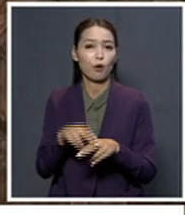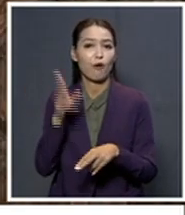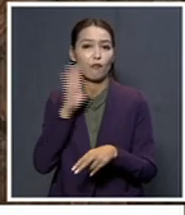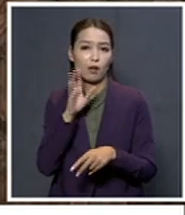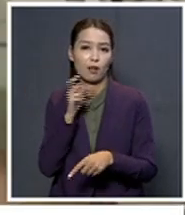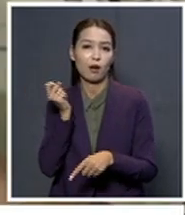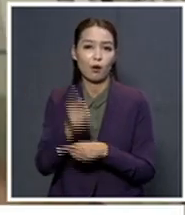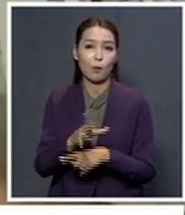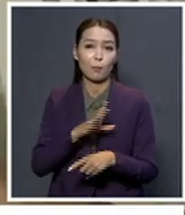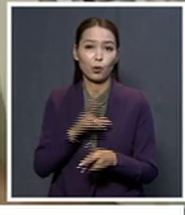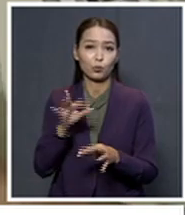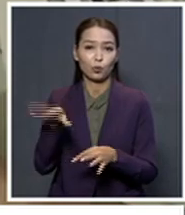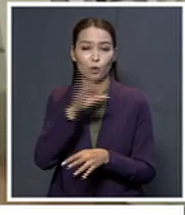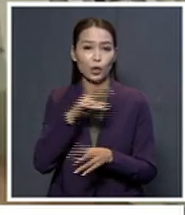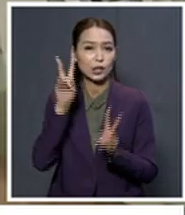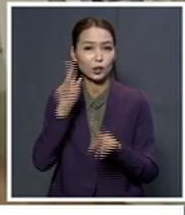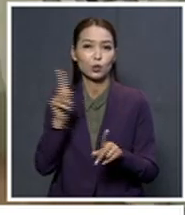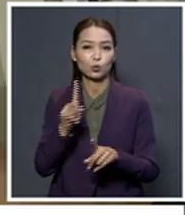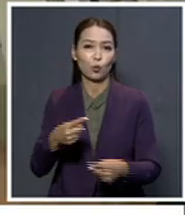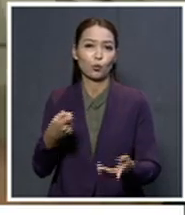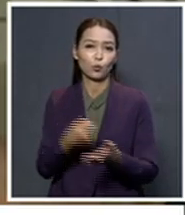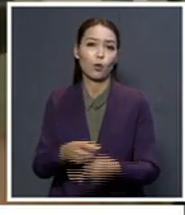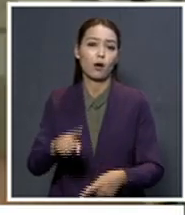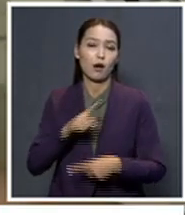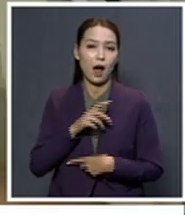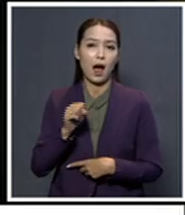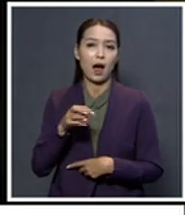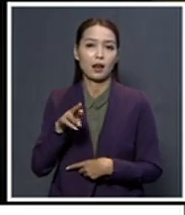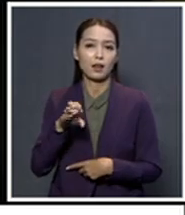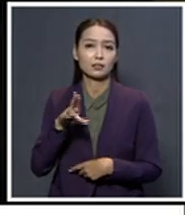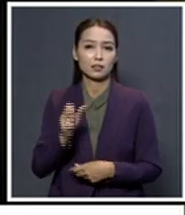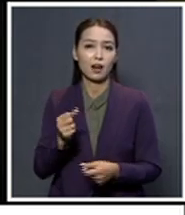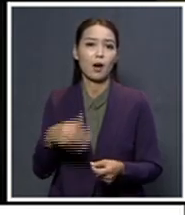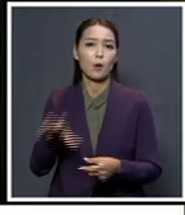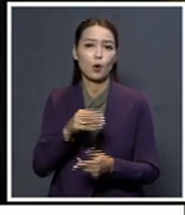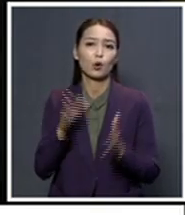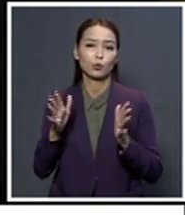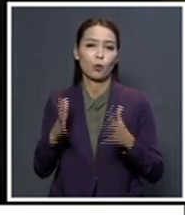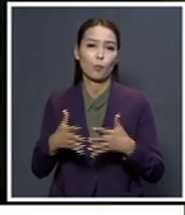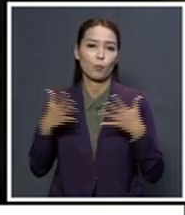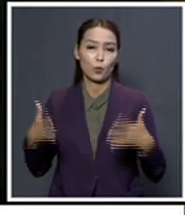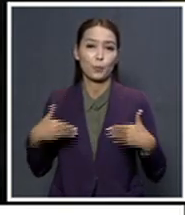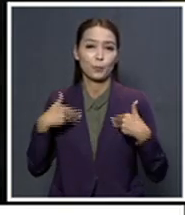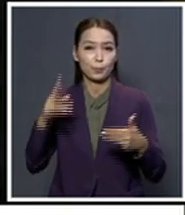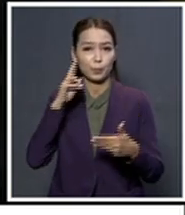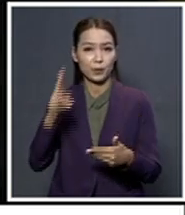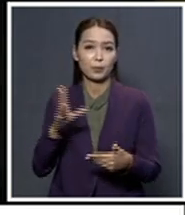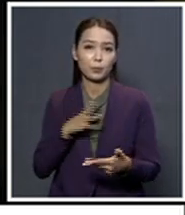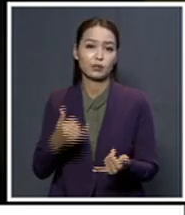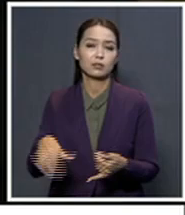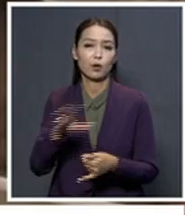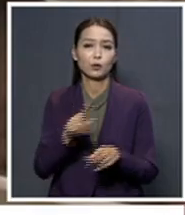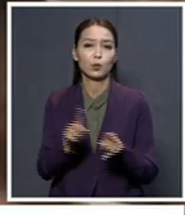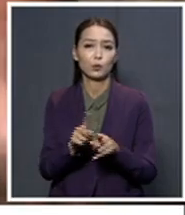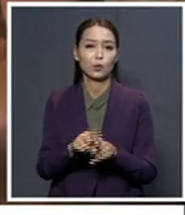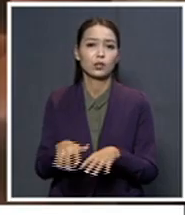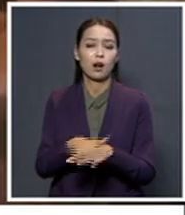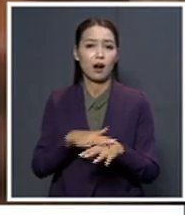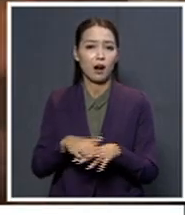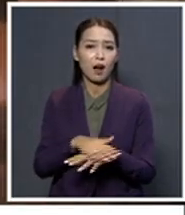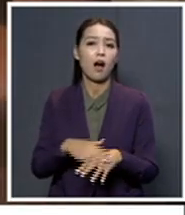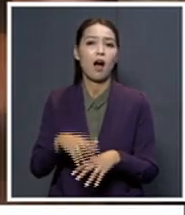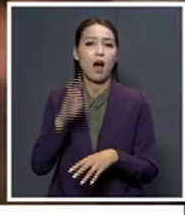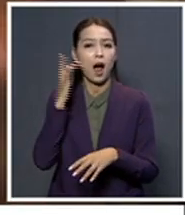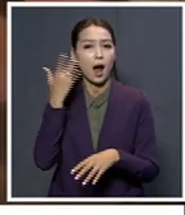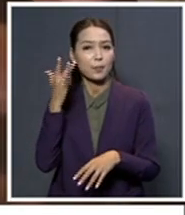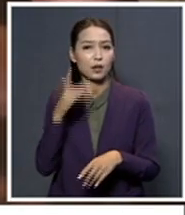оның Аляскаға жететінін кім білген? Тек сәлем жолдағымыз келді. Саяси оқиғаларға қарамастан ол заманда біздің халық Американы жақсы көрді ғой